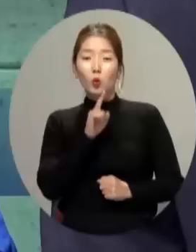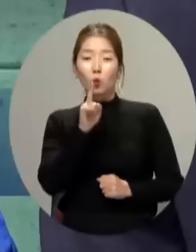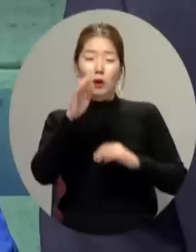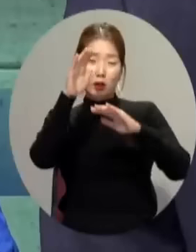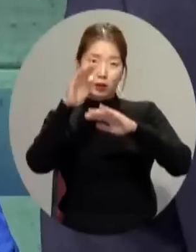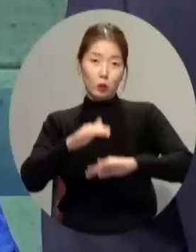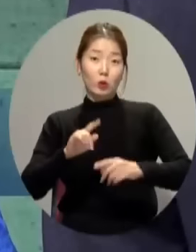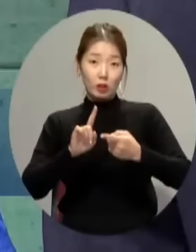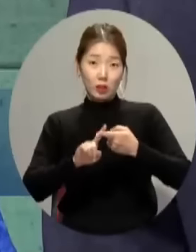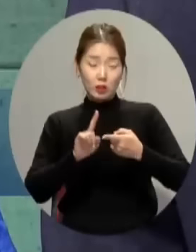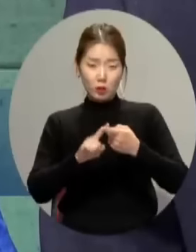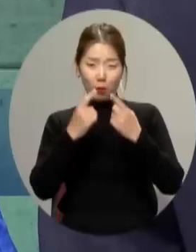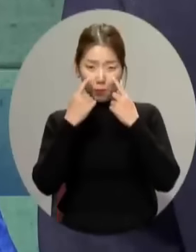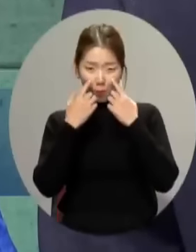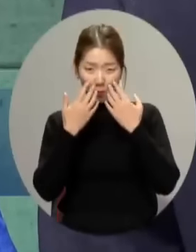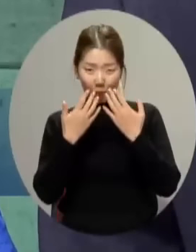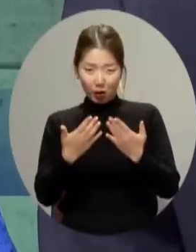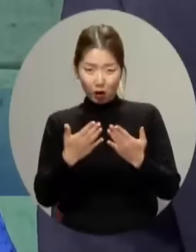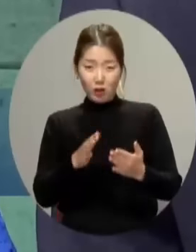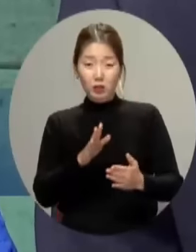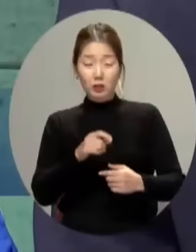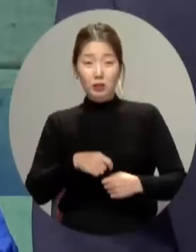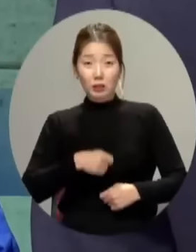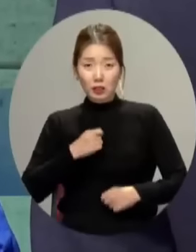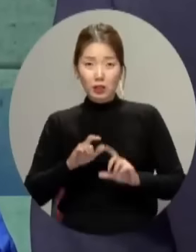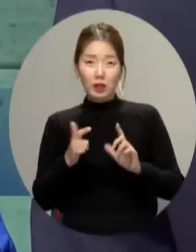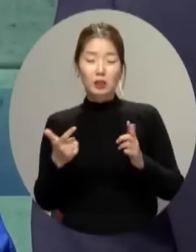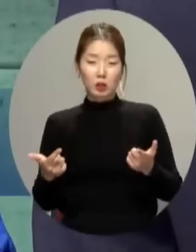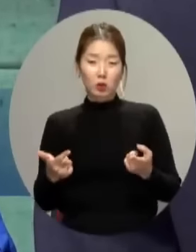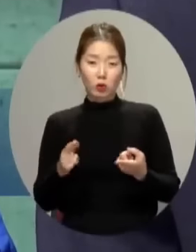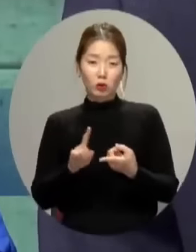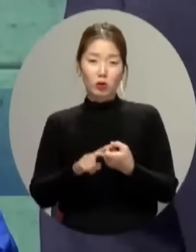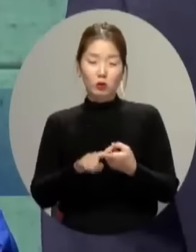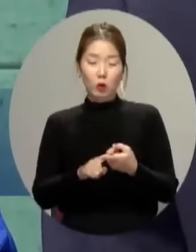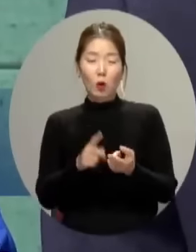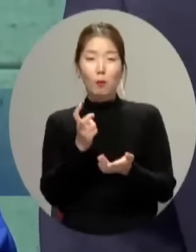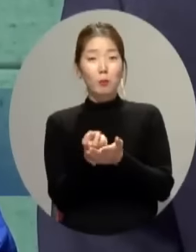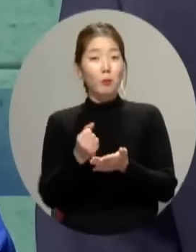내용에 따라서 실 아닌